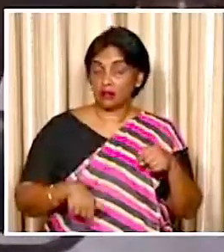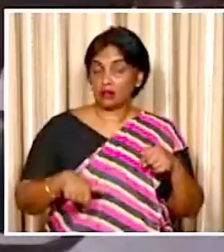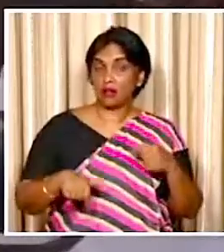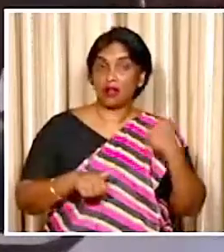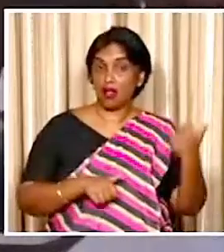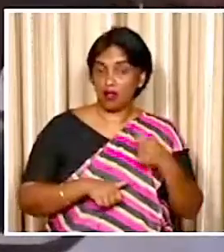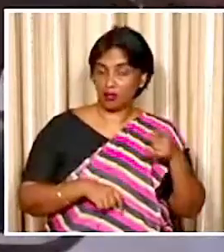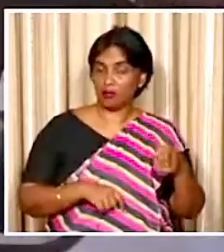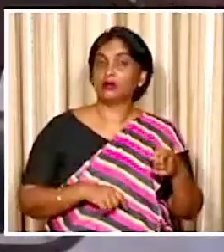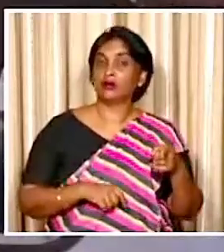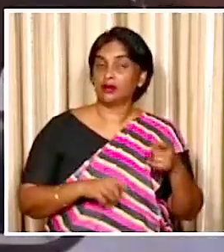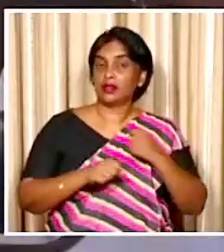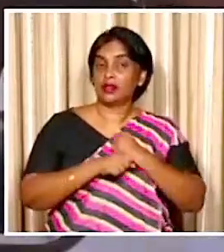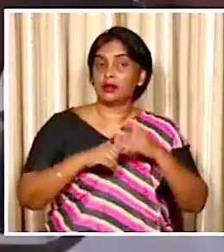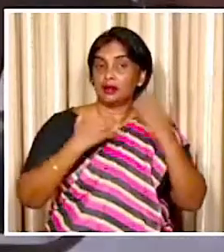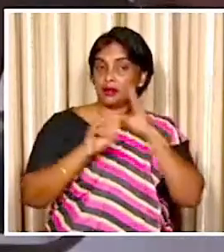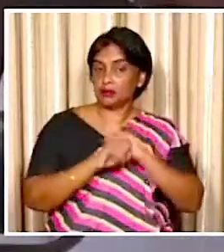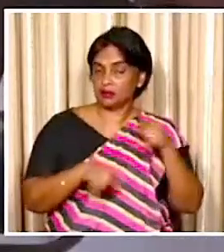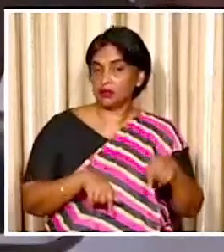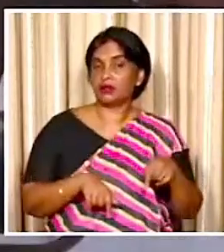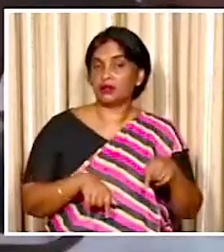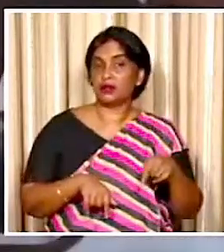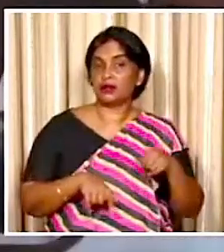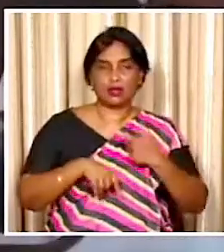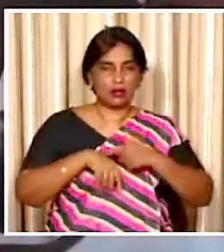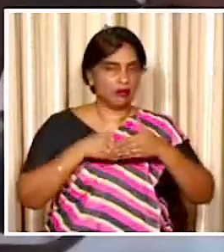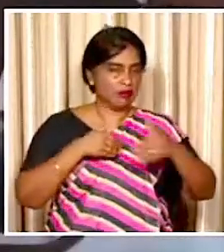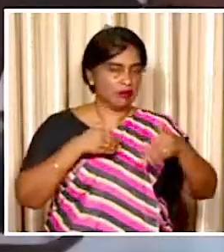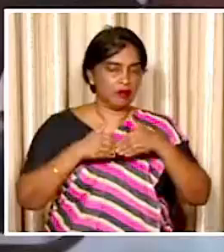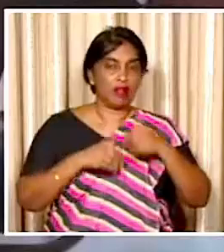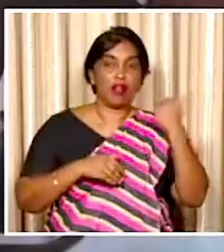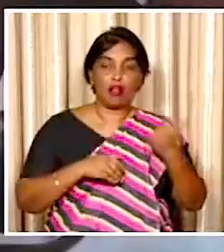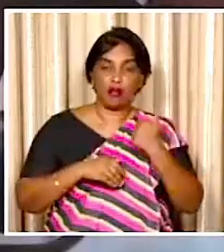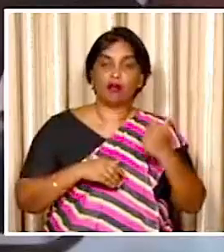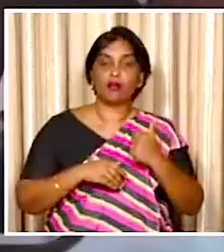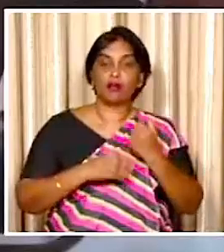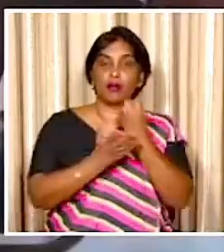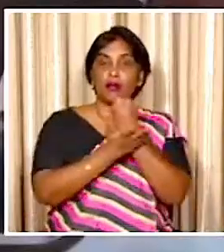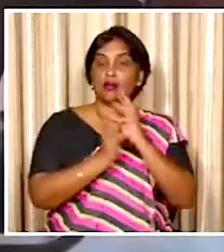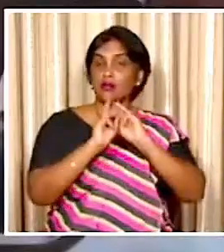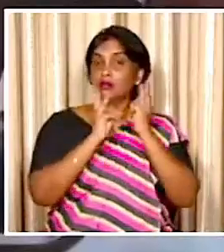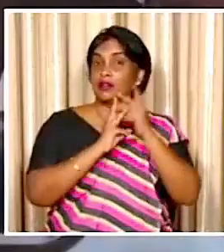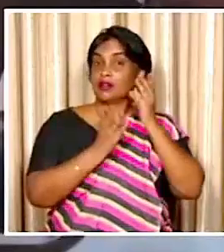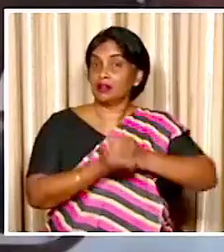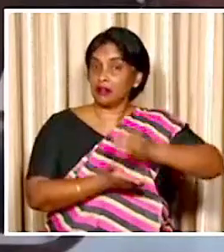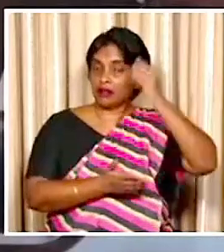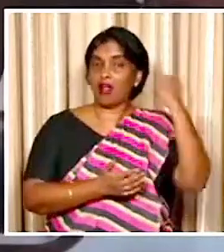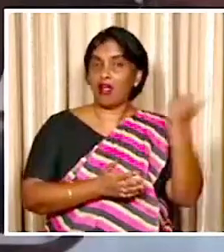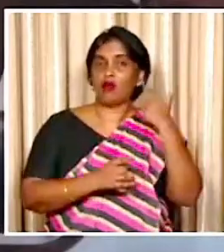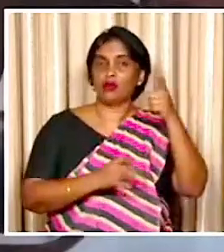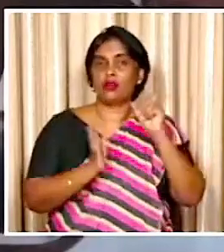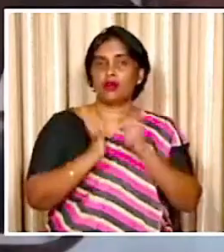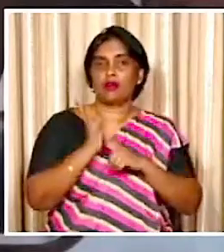ගෙනාපු ගැසට් නිවේදනත් එක්ක මේ කෙටි කාලය තුළ අලුතෙන් නෙළුම් කුරුණේ එක කැසිනෝ ශාලාවක් අලුතෙන් පටන්